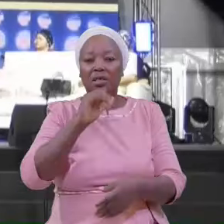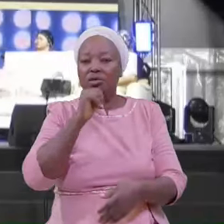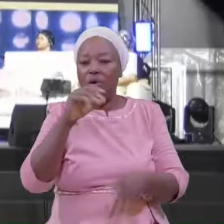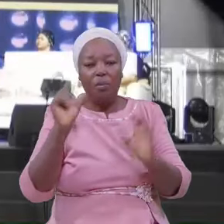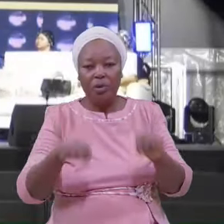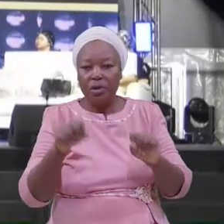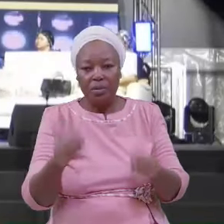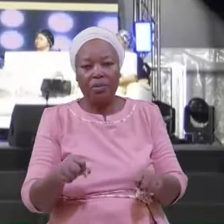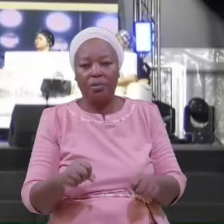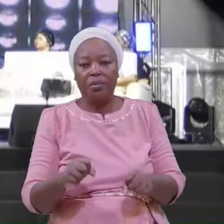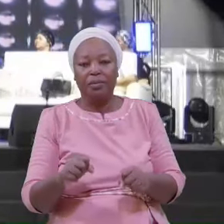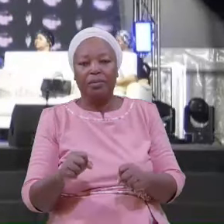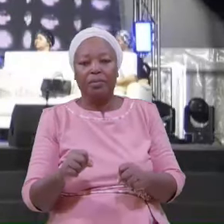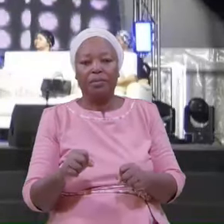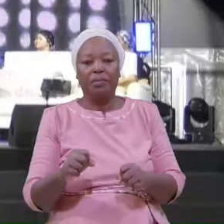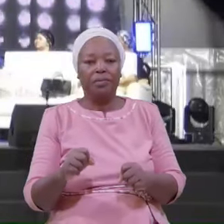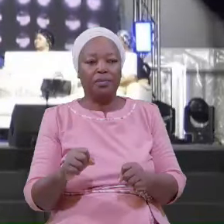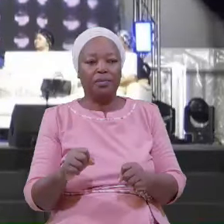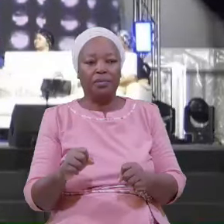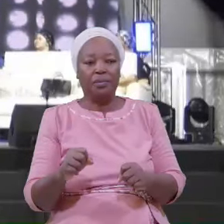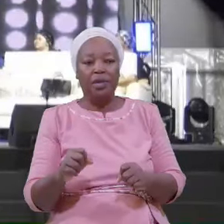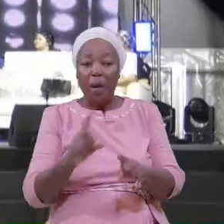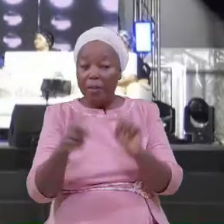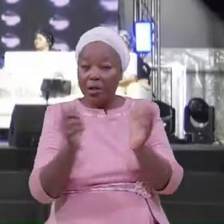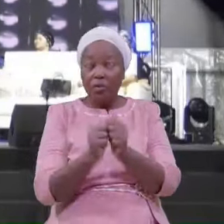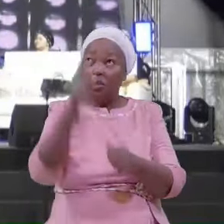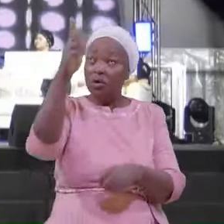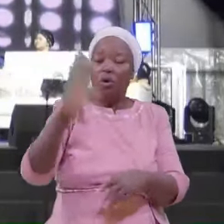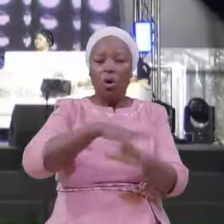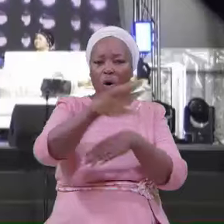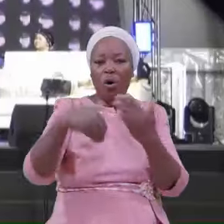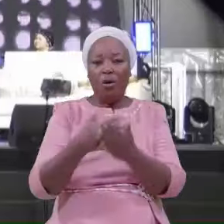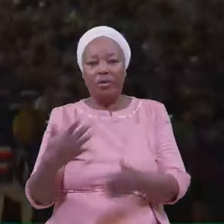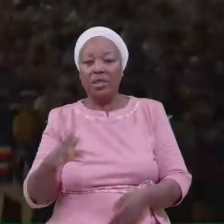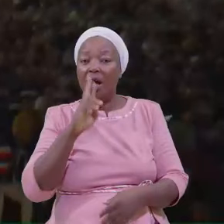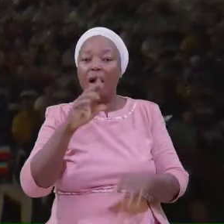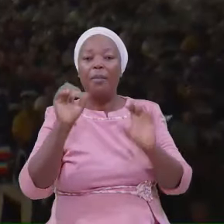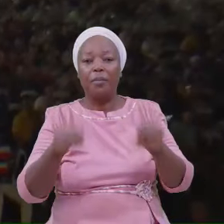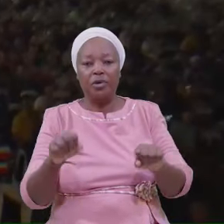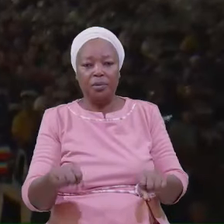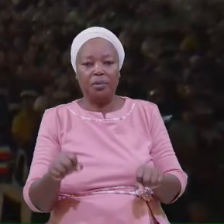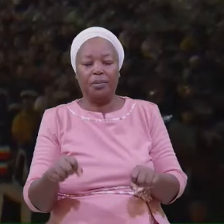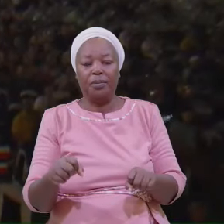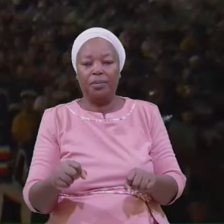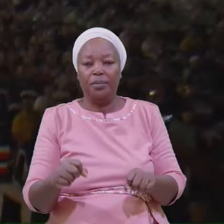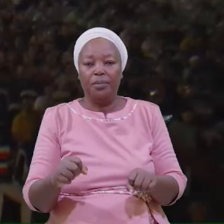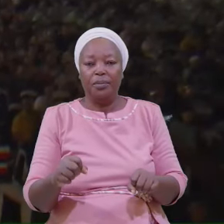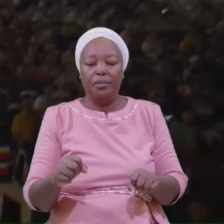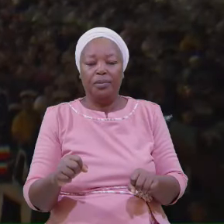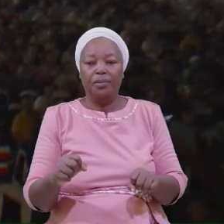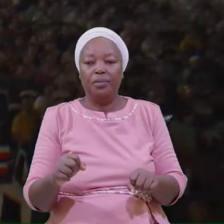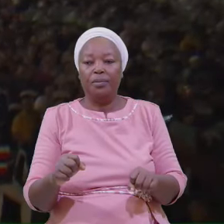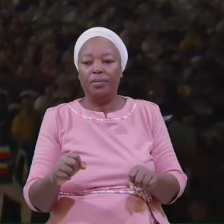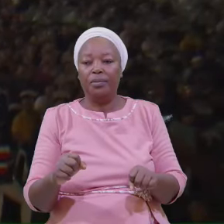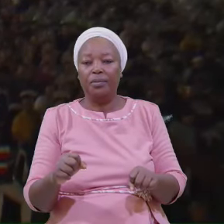mga tao ito ay imposible. But with God, all things are possible. Subalit sa Diyos, lahat ay